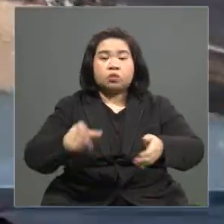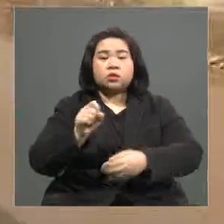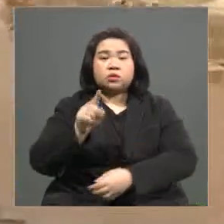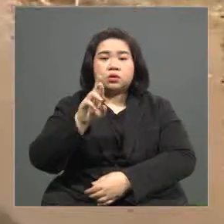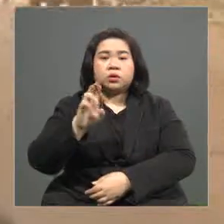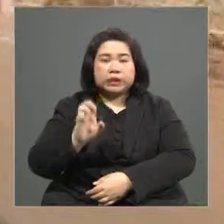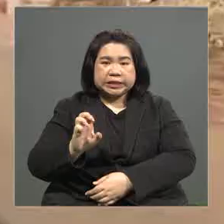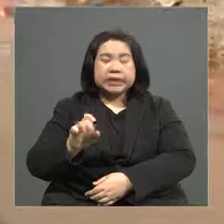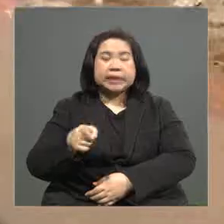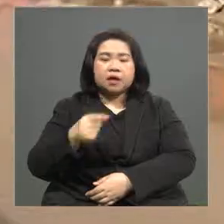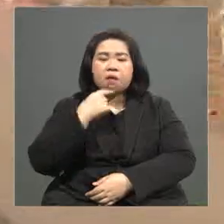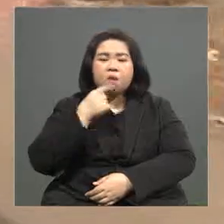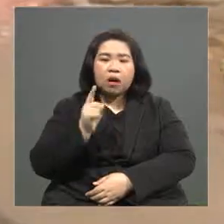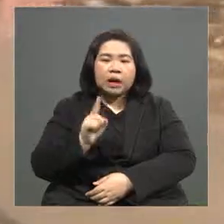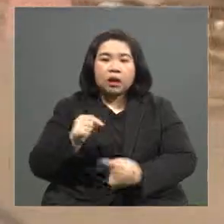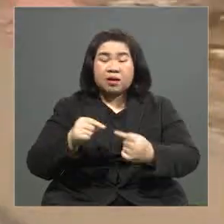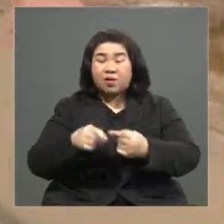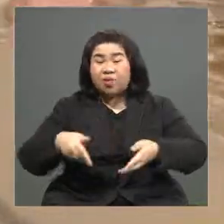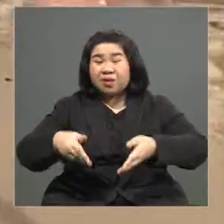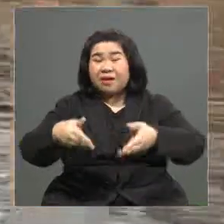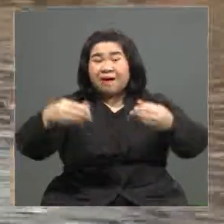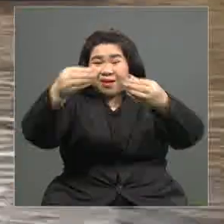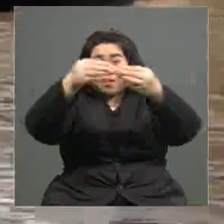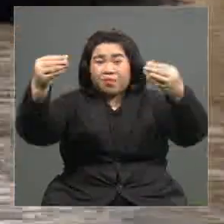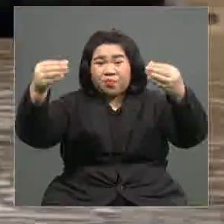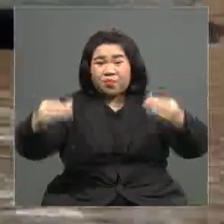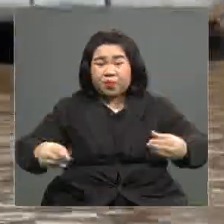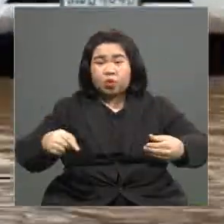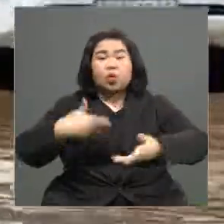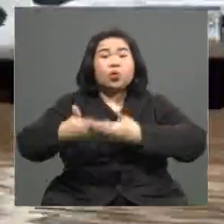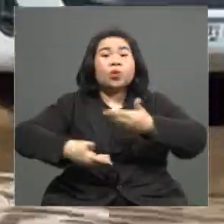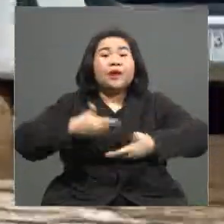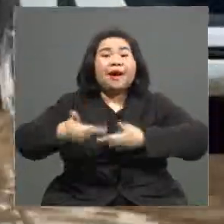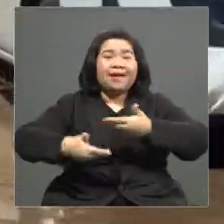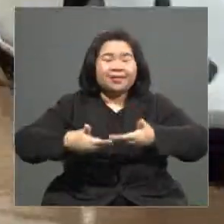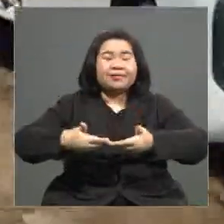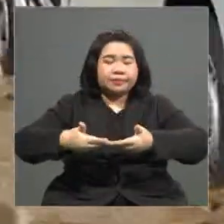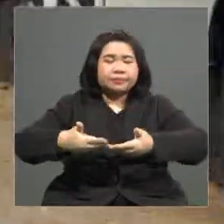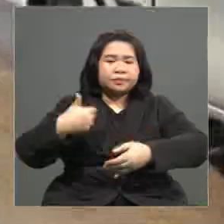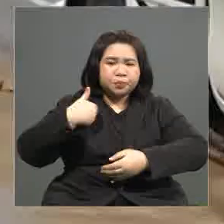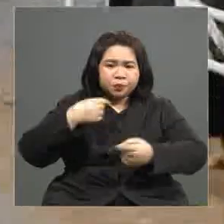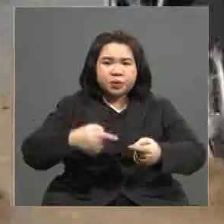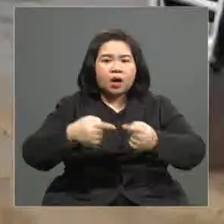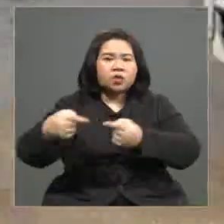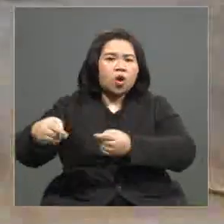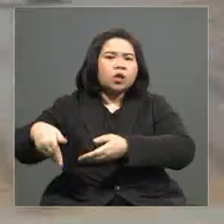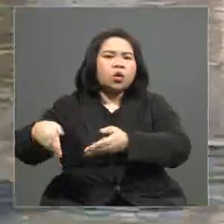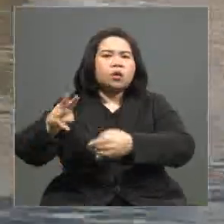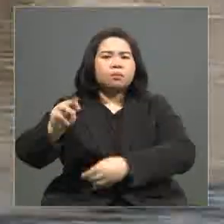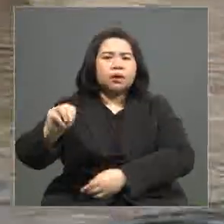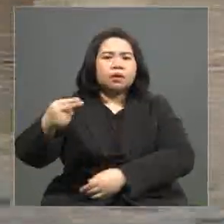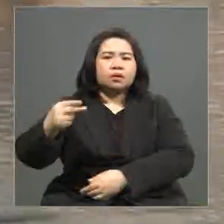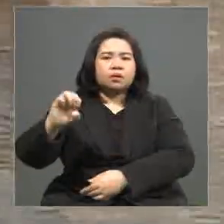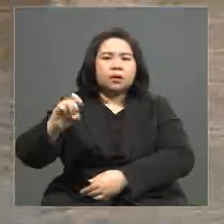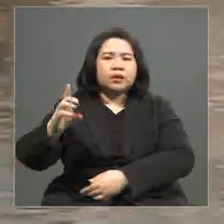ำบลช้างคลานบริเวณหน้าทางเข้าประตูทางเข้าตลาดประตูก้อมตัดไปยังถนนมหิดลก็ยังคงมีน้ำท่วม